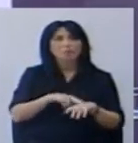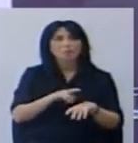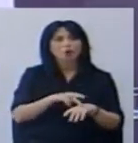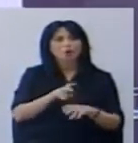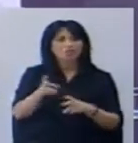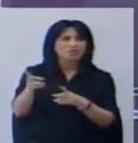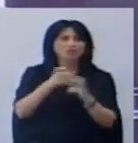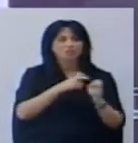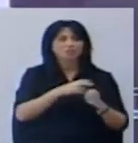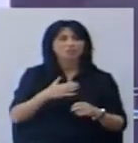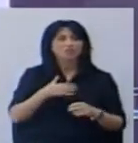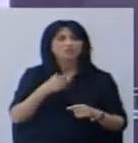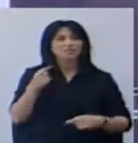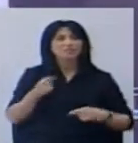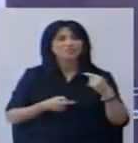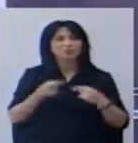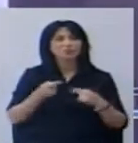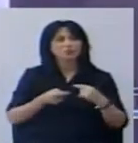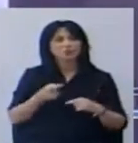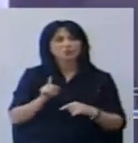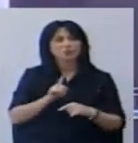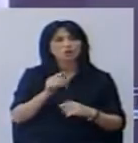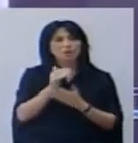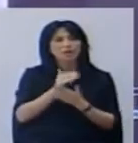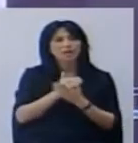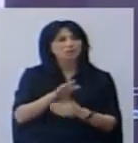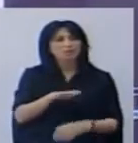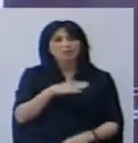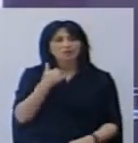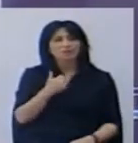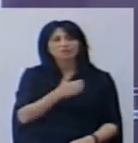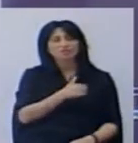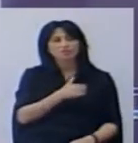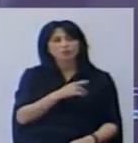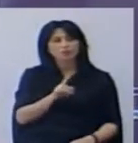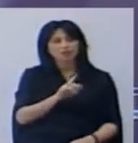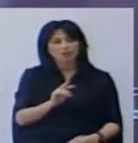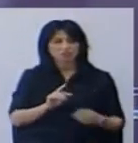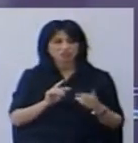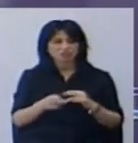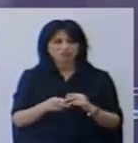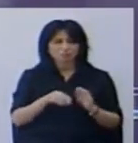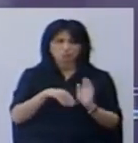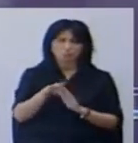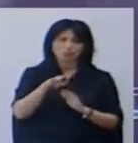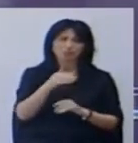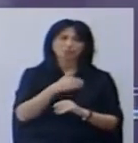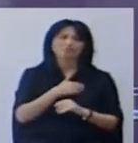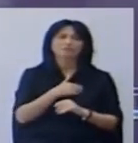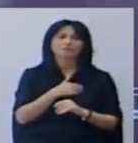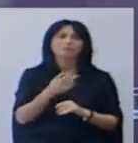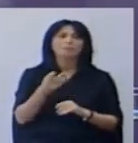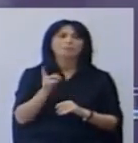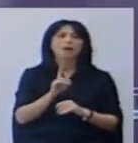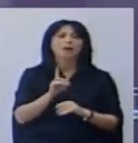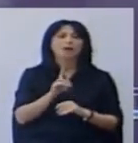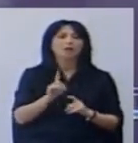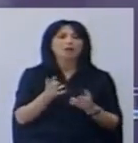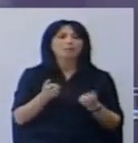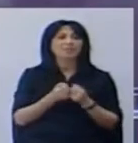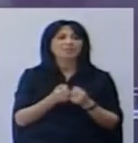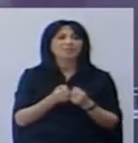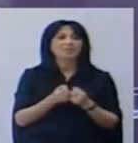პოლიციაში მიყავდა. ჩვენ ვიბრძოლეთ, ვიბრძოდეთ, რომ რეჟიმი არ გვინდოდა. გვინდოდა რაღაც შეცვლილიყო, უკეთესობისკენ შეცვლილიყო. რა მიგიღეთ?